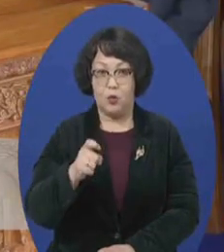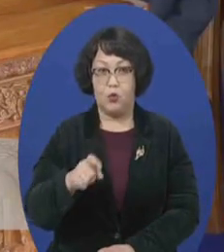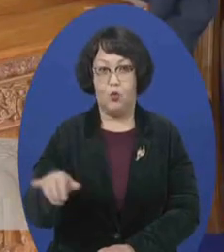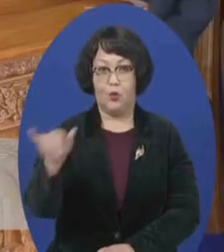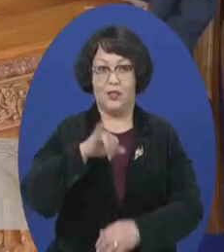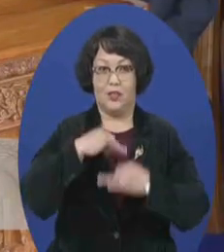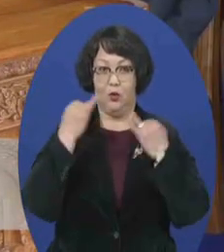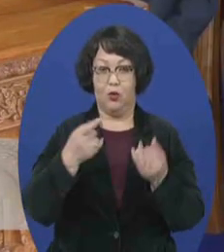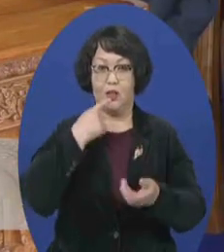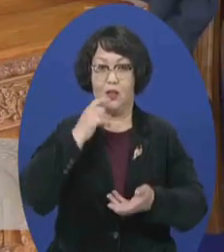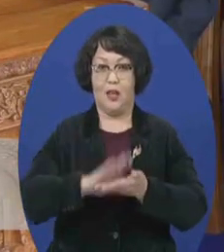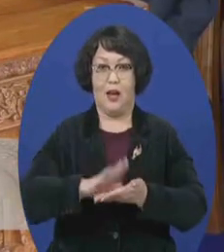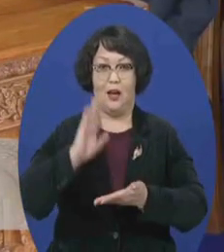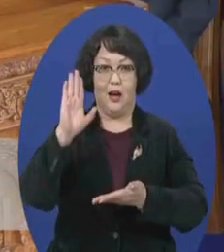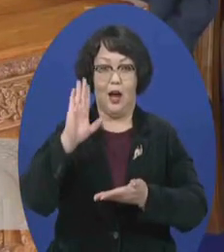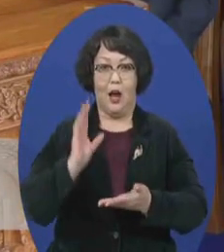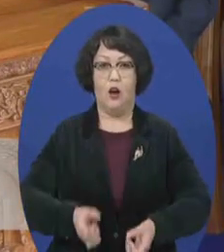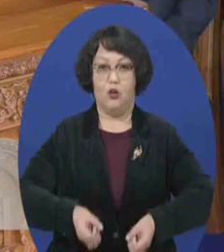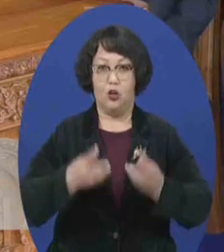хурлд тангараа өргөнө.